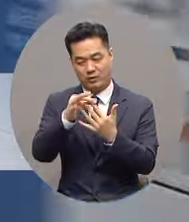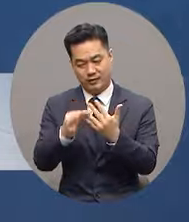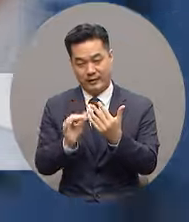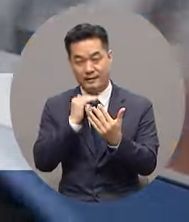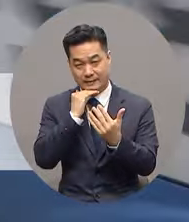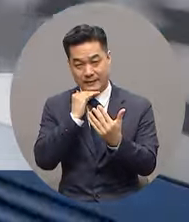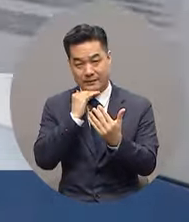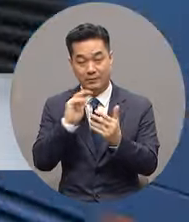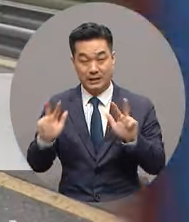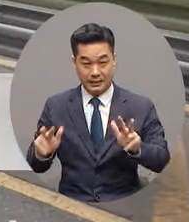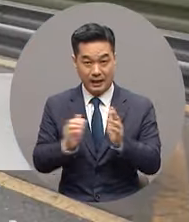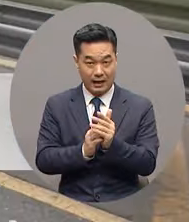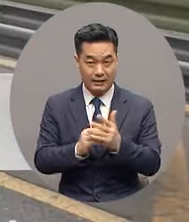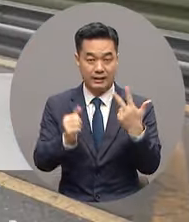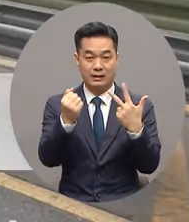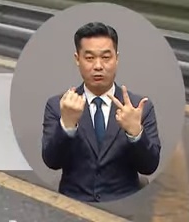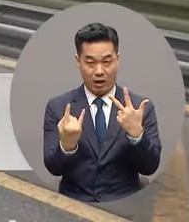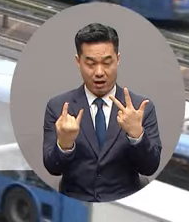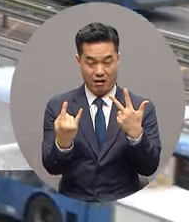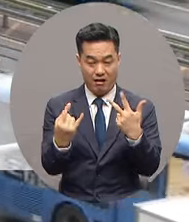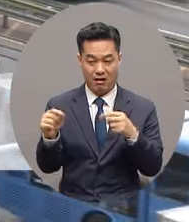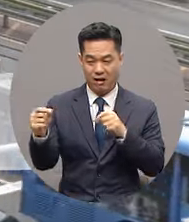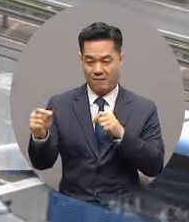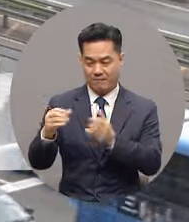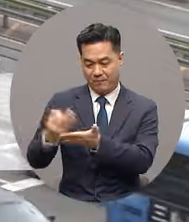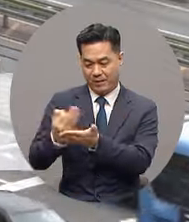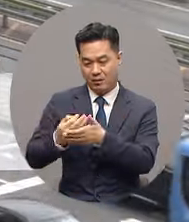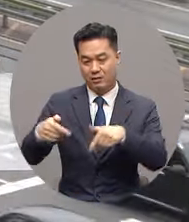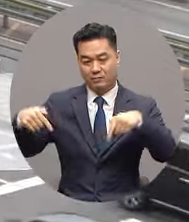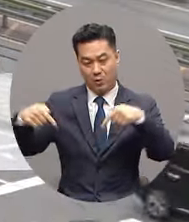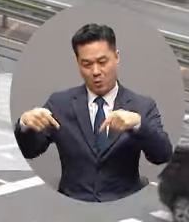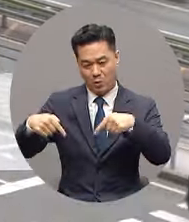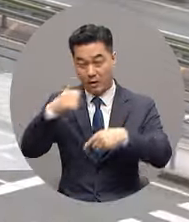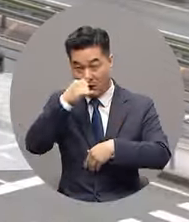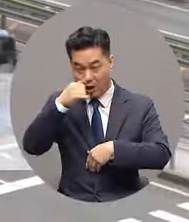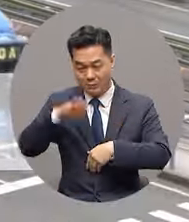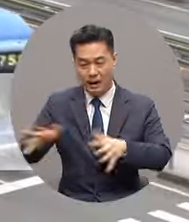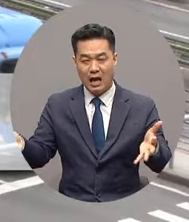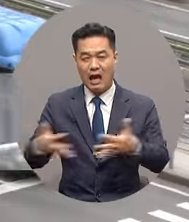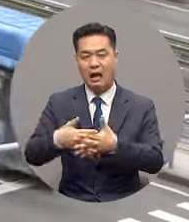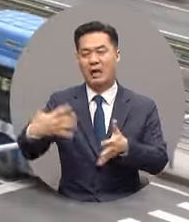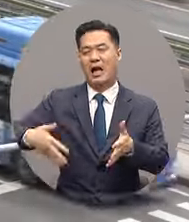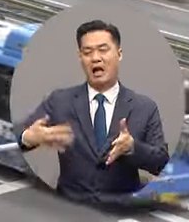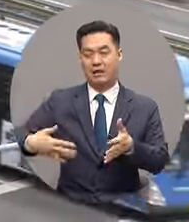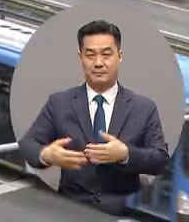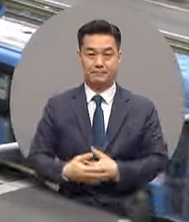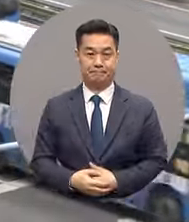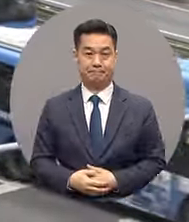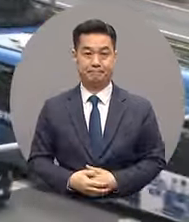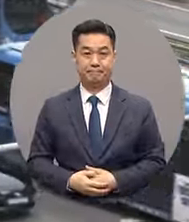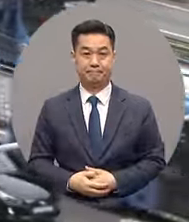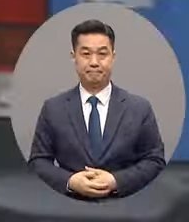차례 중앙 노사 교섭 등을 통해 임금 교섭을 진행해 왔지만 합의점을 찾지는 못했습니다